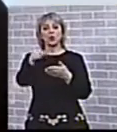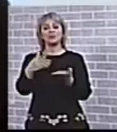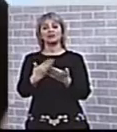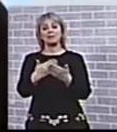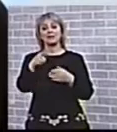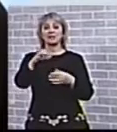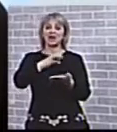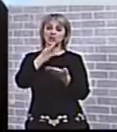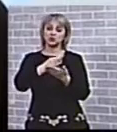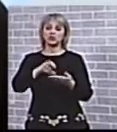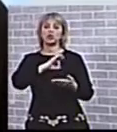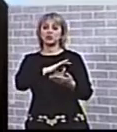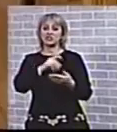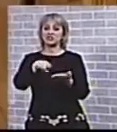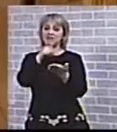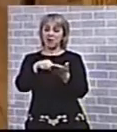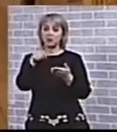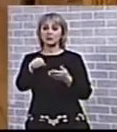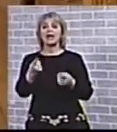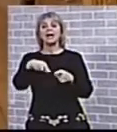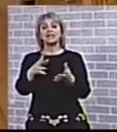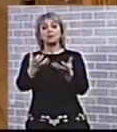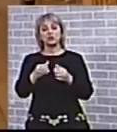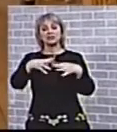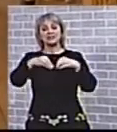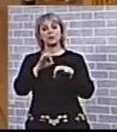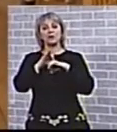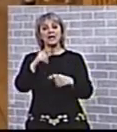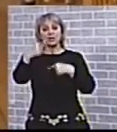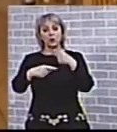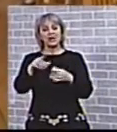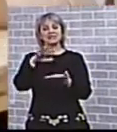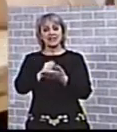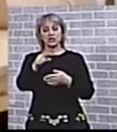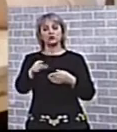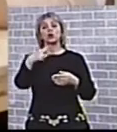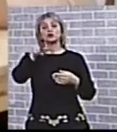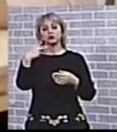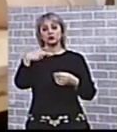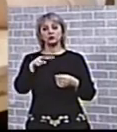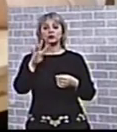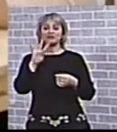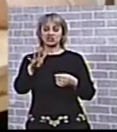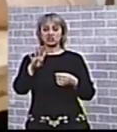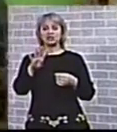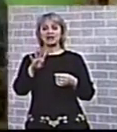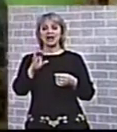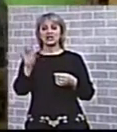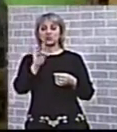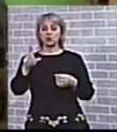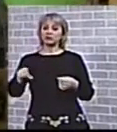например, проконсультировать по юридическим вопросам. А для приемных семей проводит регулярные занятия. Юлия Карасюк, Тагир Фатахов, Дон